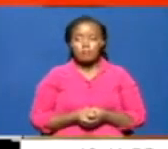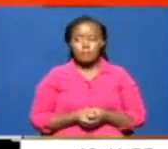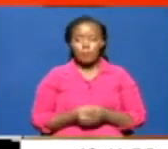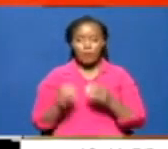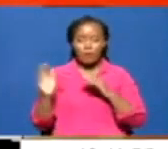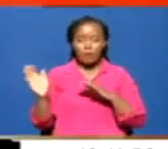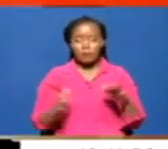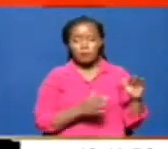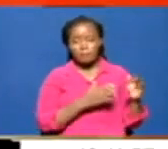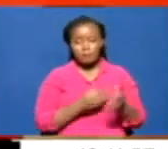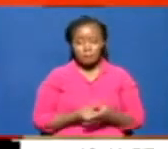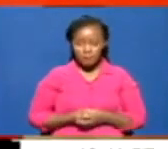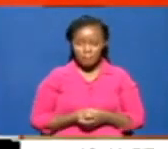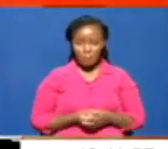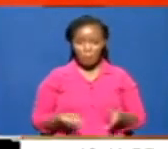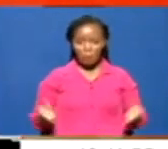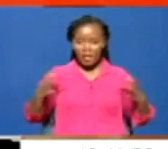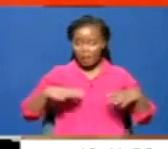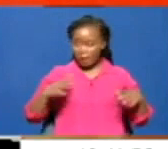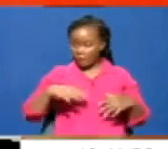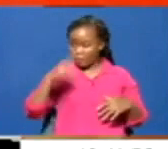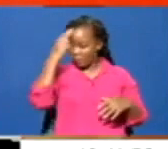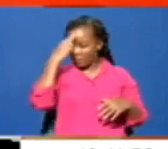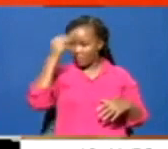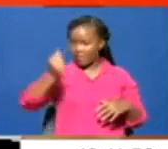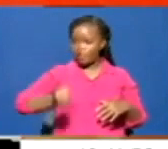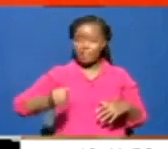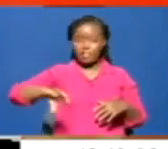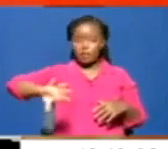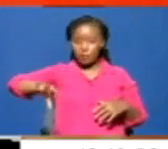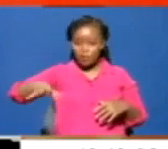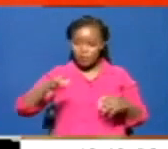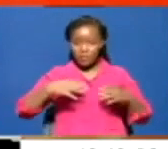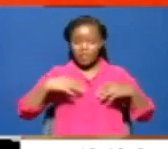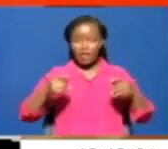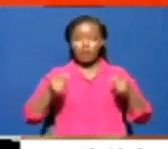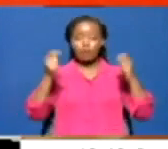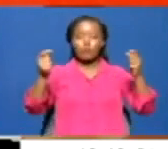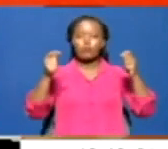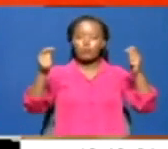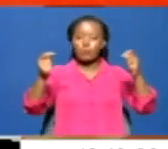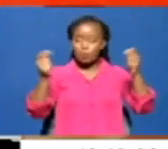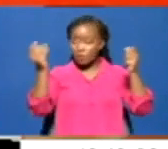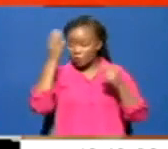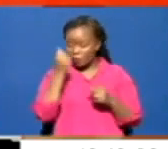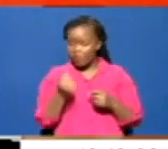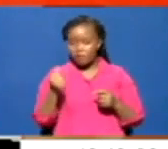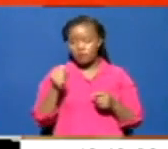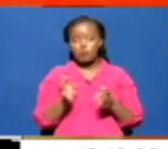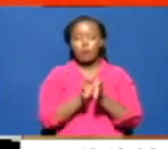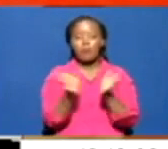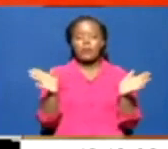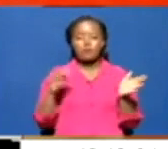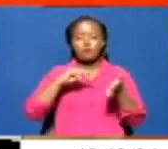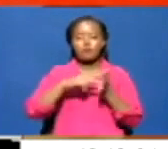Kwingineko, wakazi wa kaunti ya Kajiado wameandamana kuhusu mradi wa mkataba wa umma wenye shilingi zaidi ya milioni